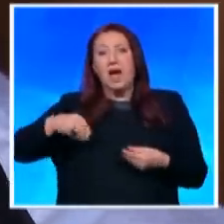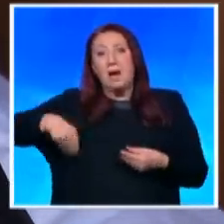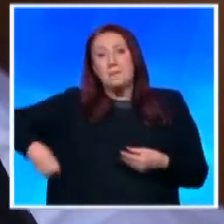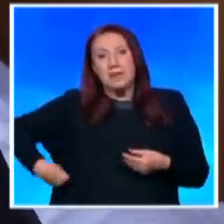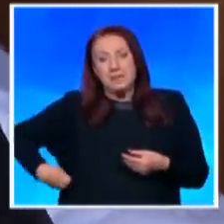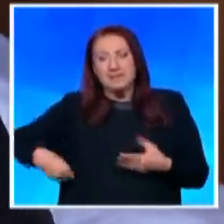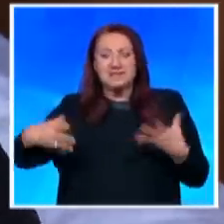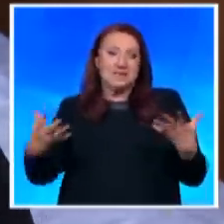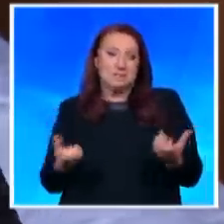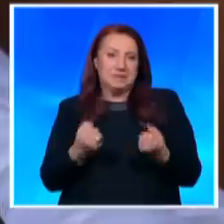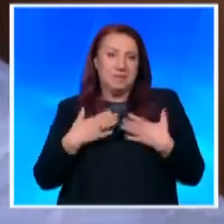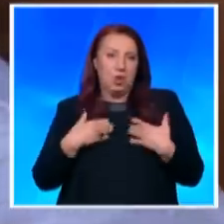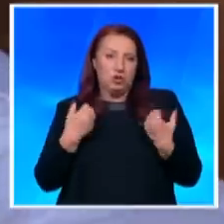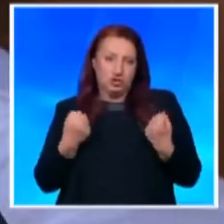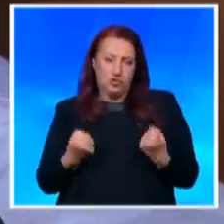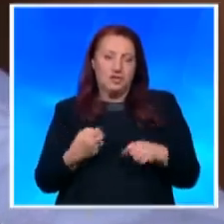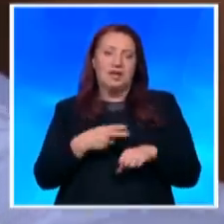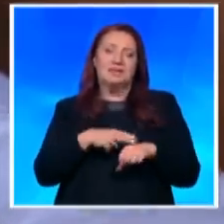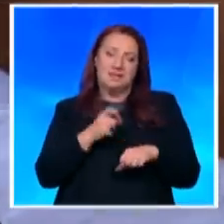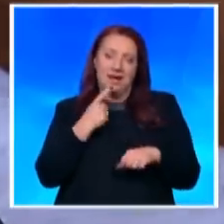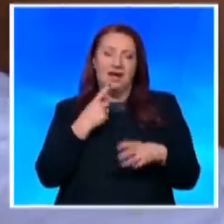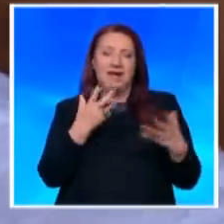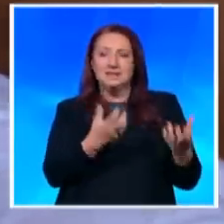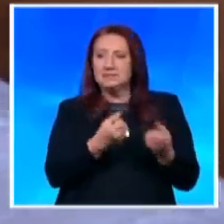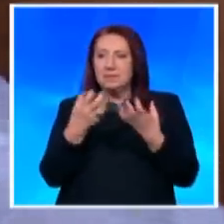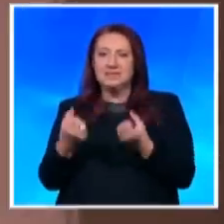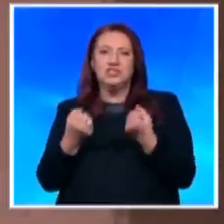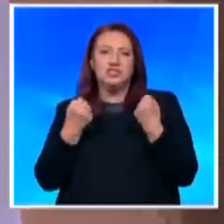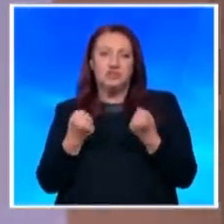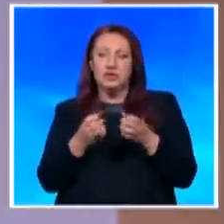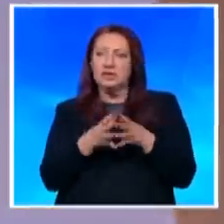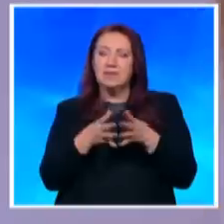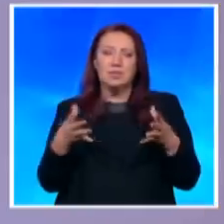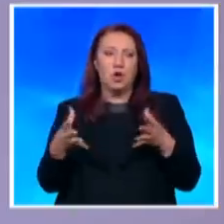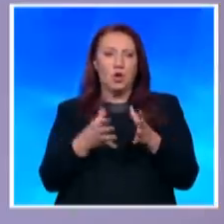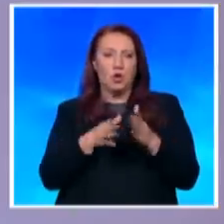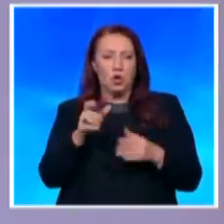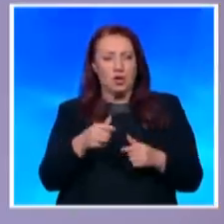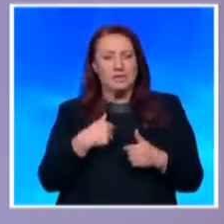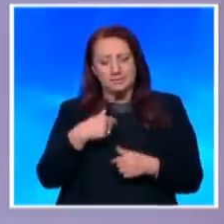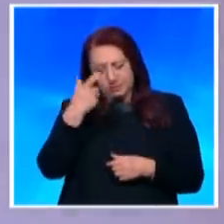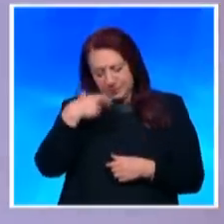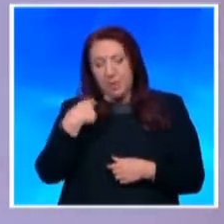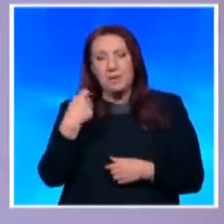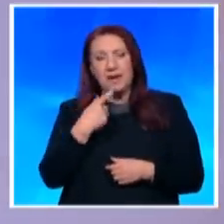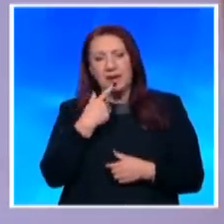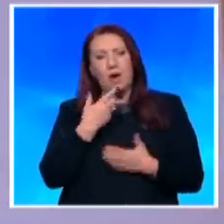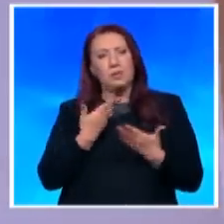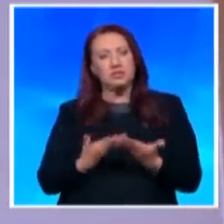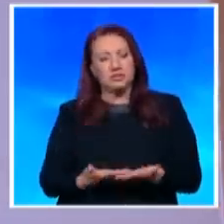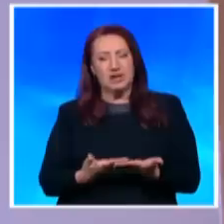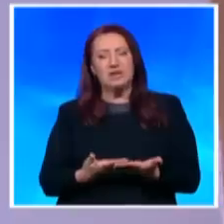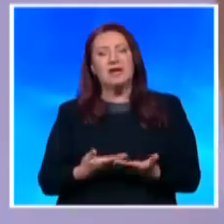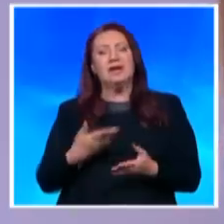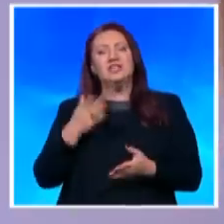Тя спаси живота на много хора и ни раздаде много уроци. Аз си обещах, че ще си посвети живота на